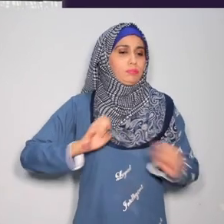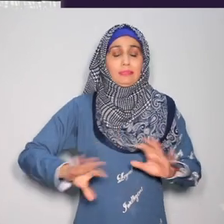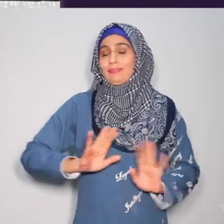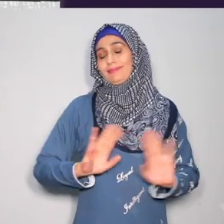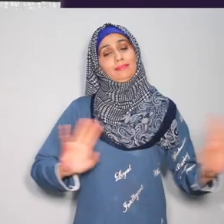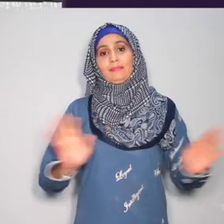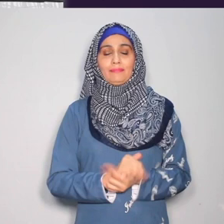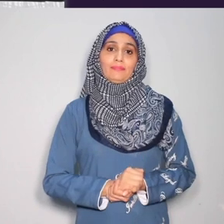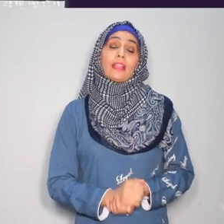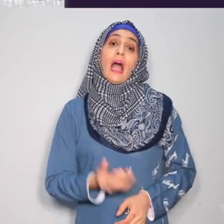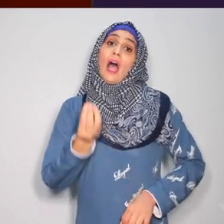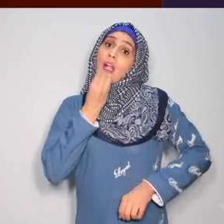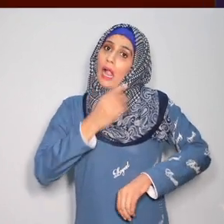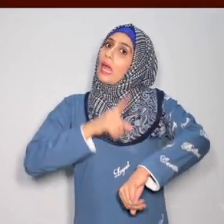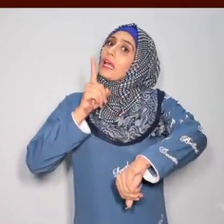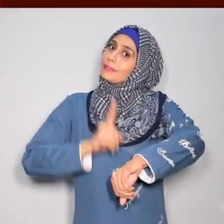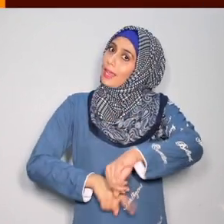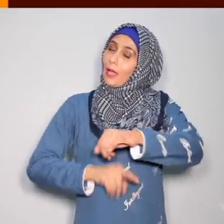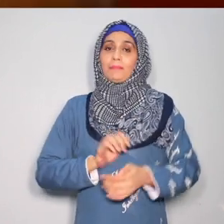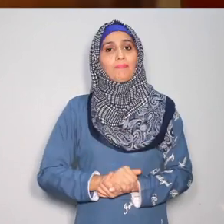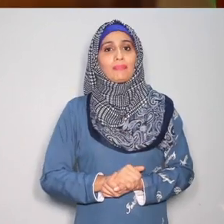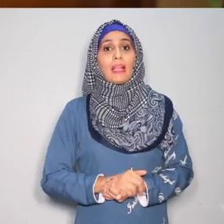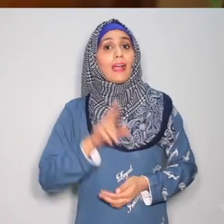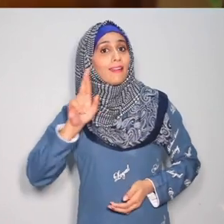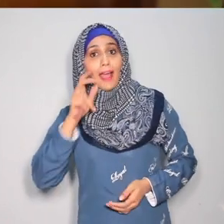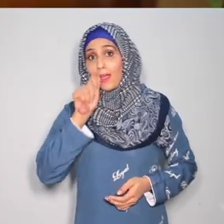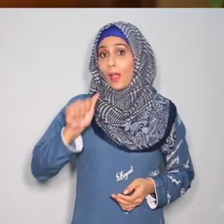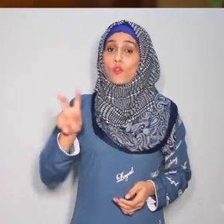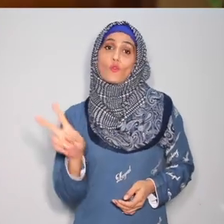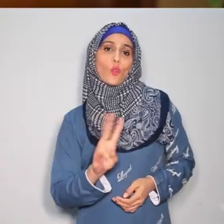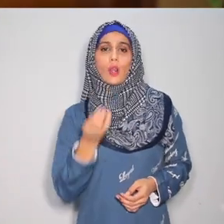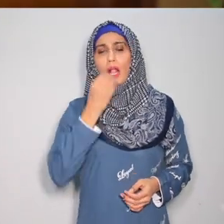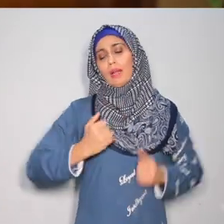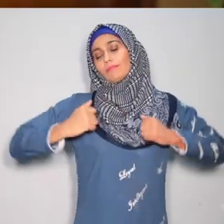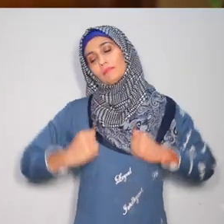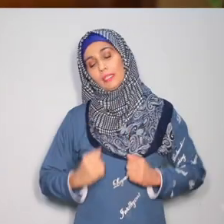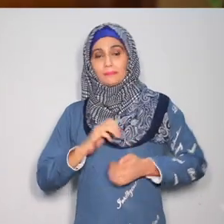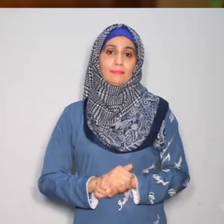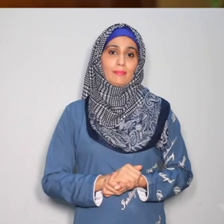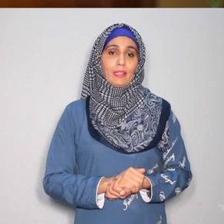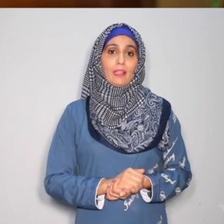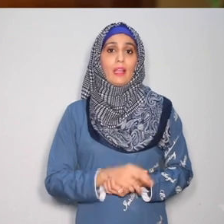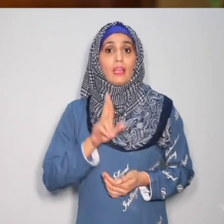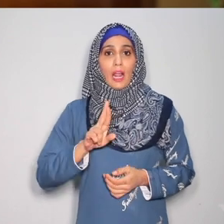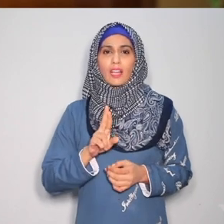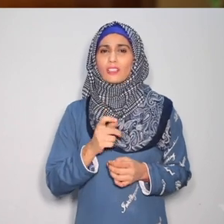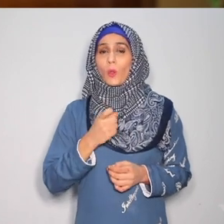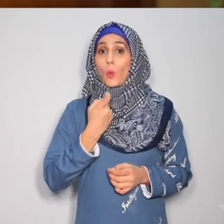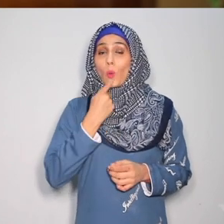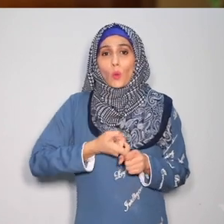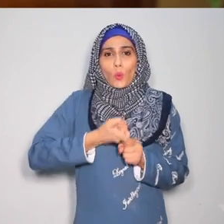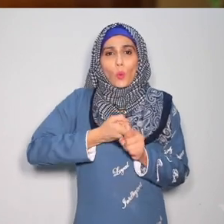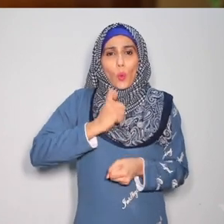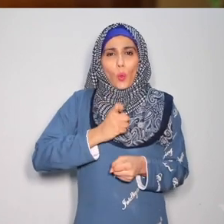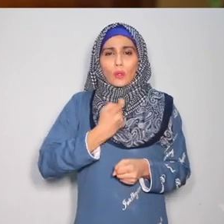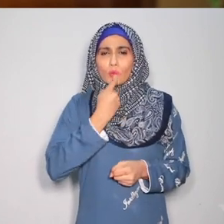कचरा पड़ा रहता। खाने का वक्त आया तो राशिद और अमजद भी खाने के लिए बैठ गए।